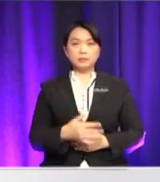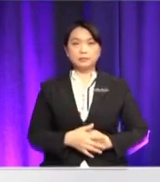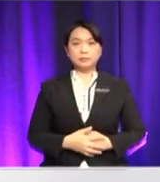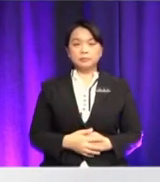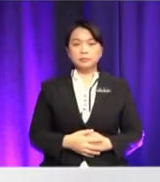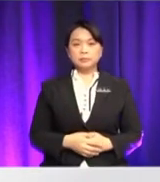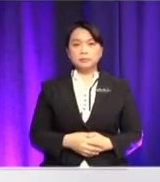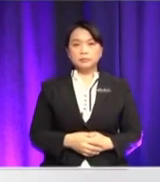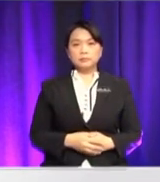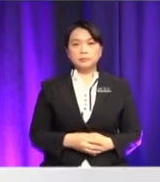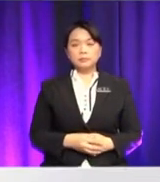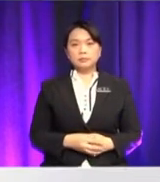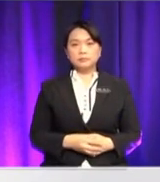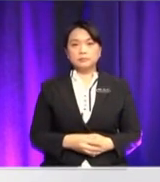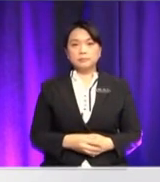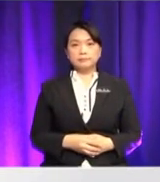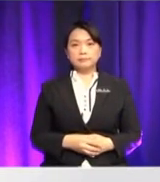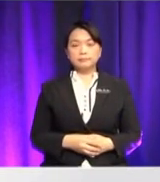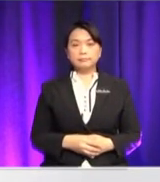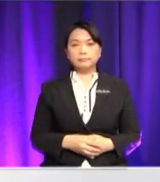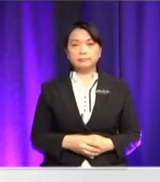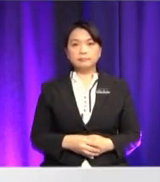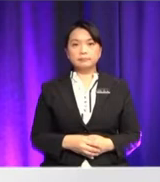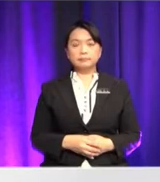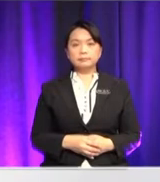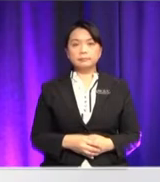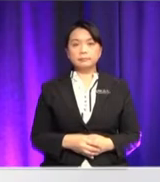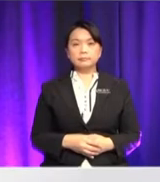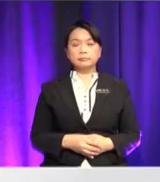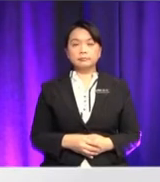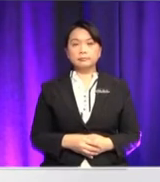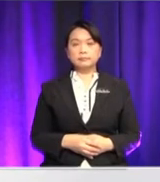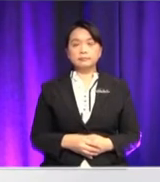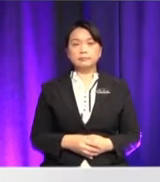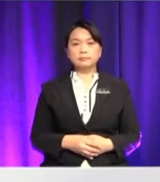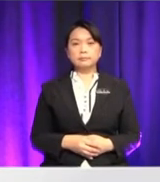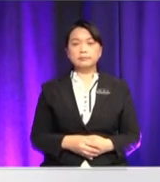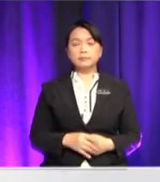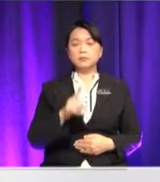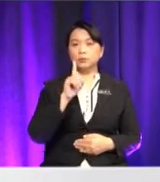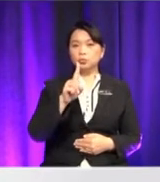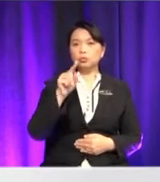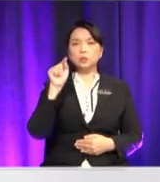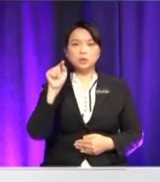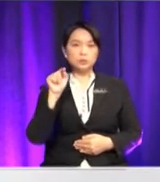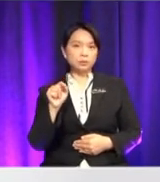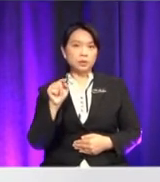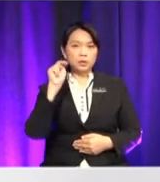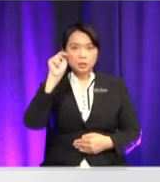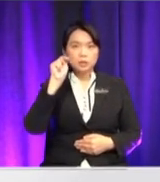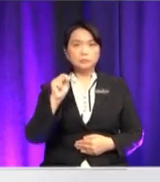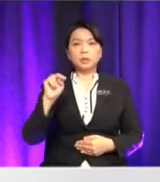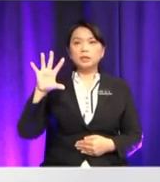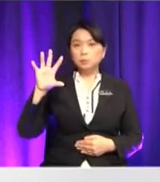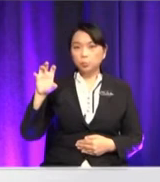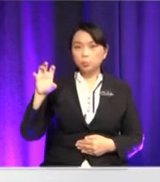menjawab silikon racun nisbah 51 di sebuah 50 Oke